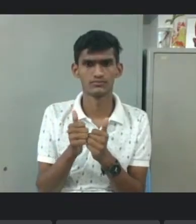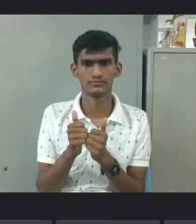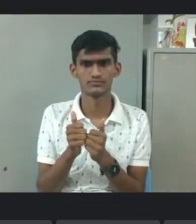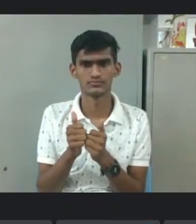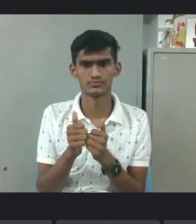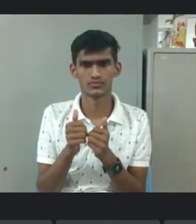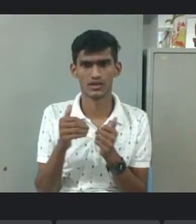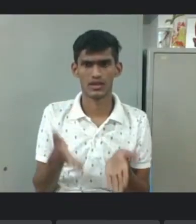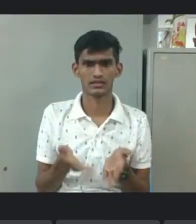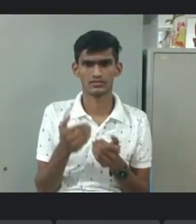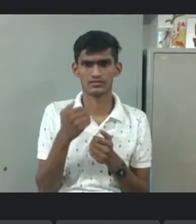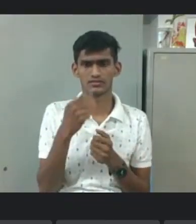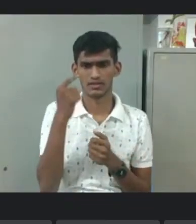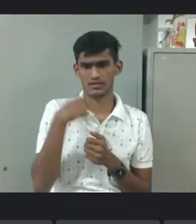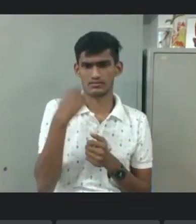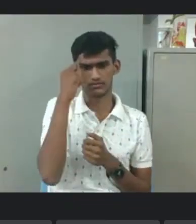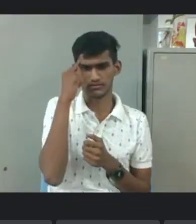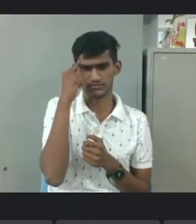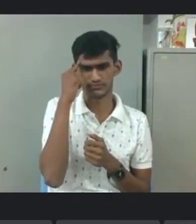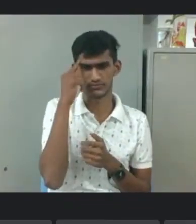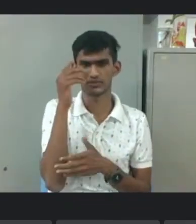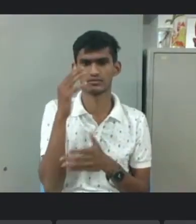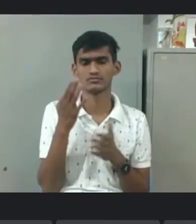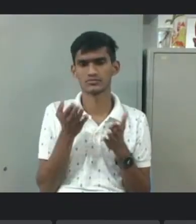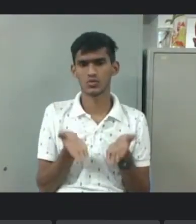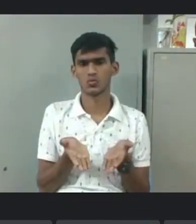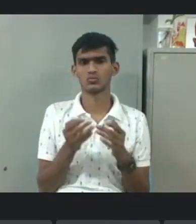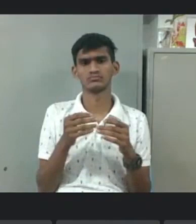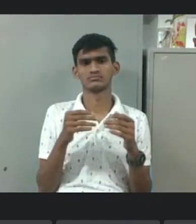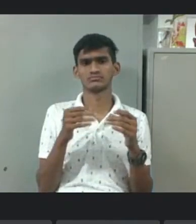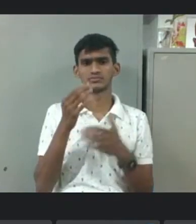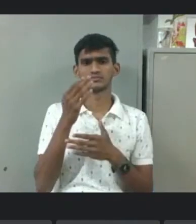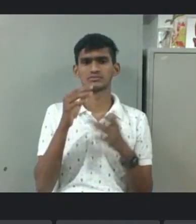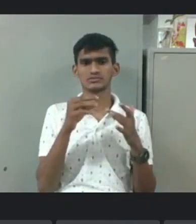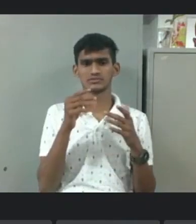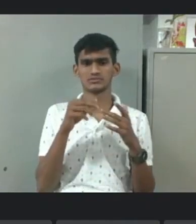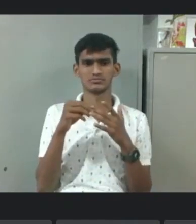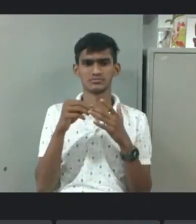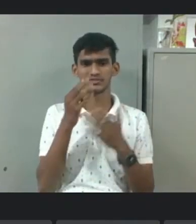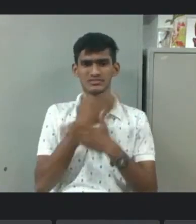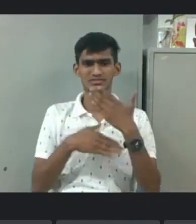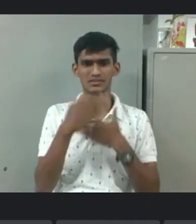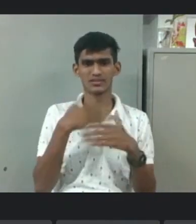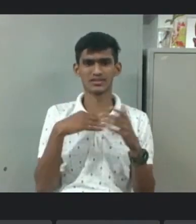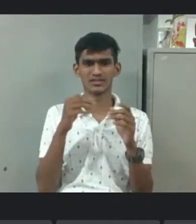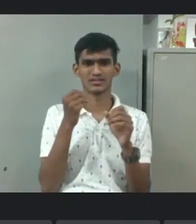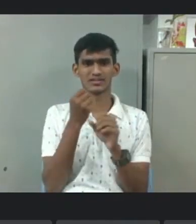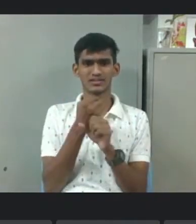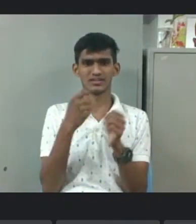എനിക്ക് തോന്നുന്നു അവർക്ക് ഒരു ഭിന്നശേഷി ഗ്രാമസഭയുമായിട്ട് ചേർന്ന് അവിടുത്തെ